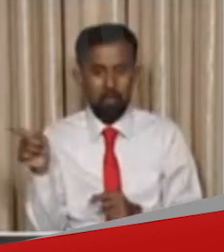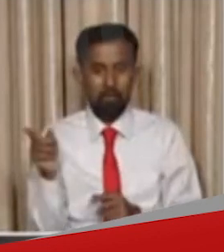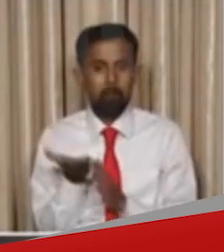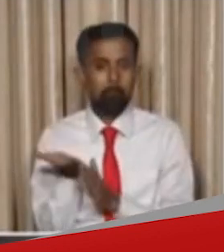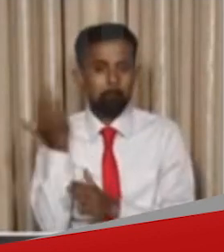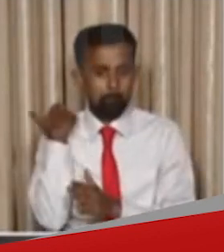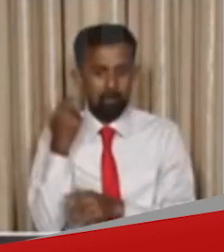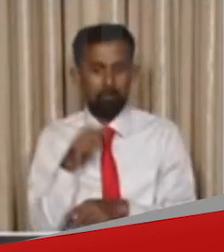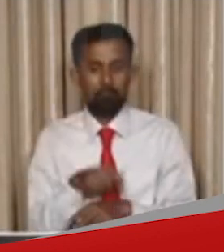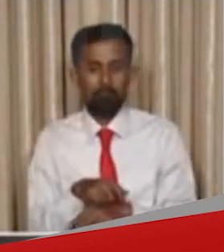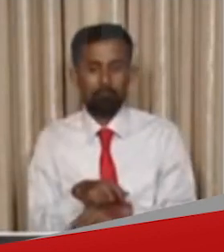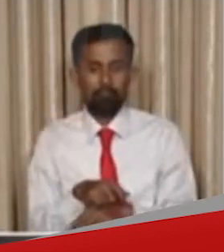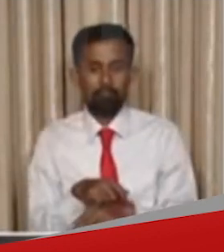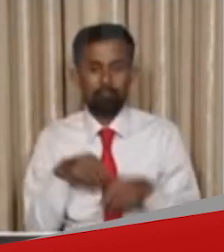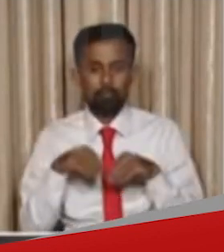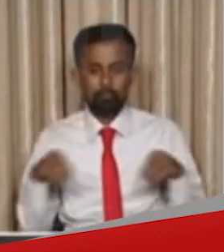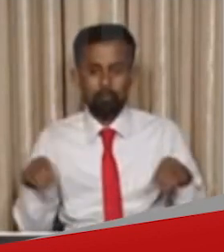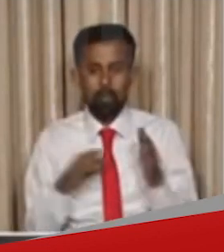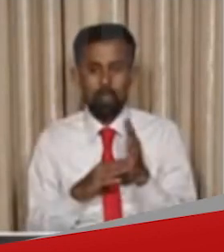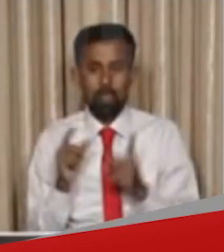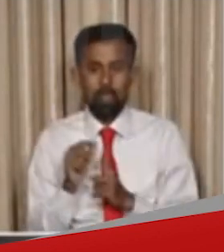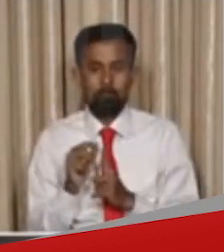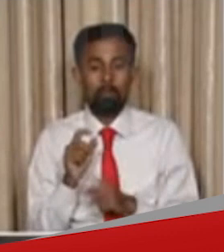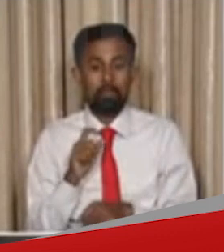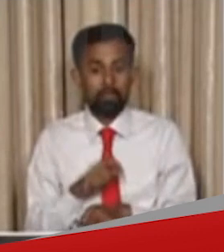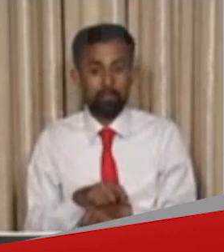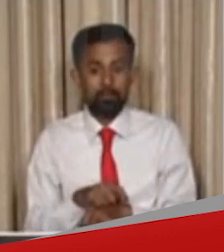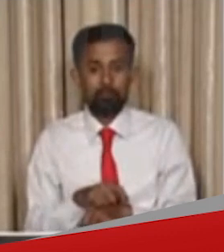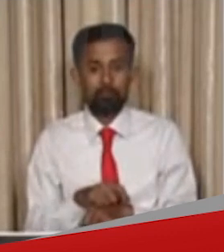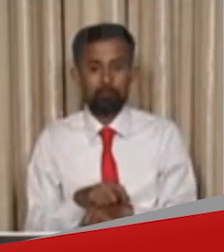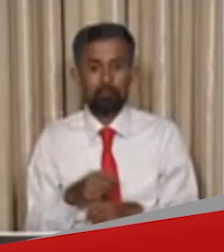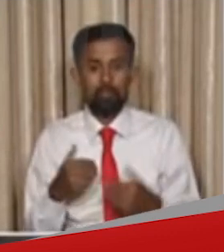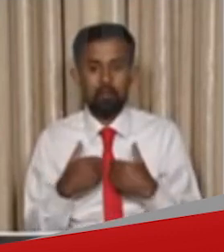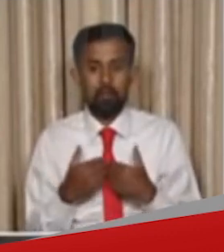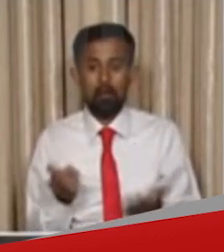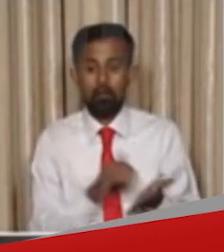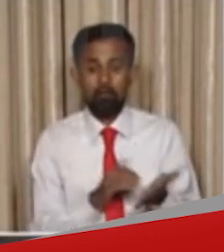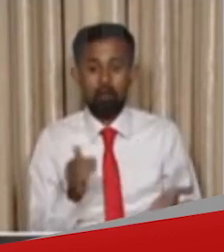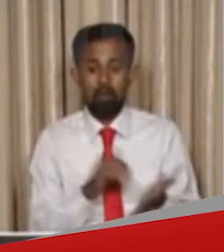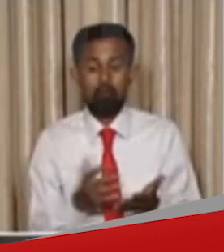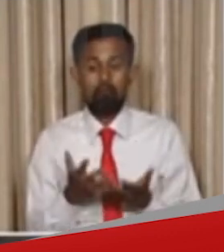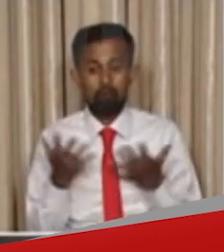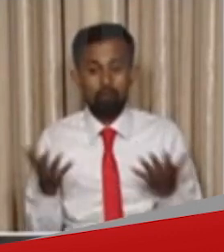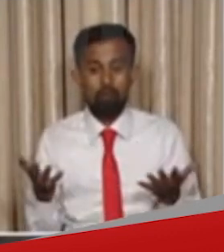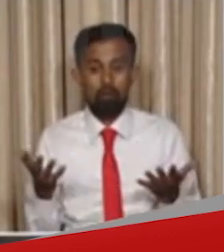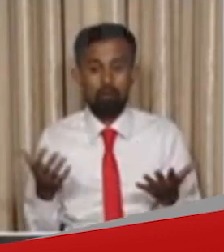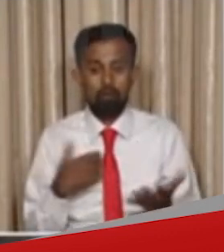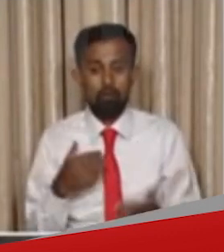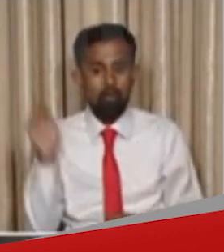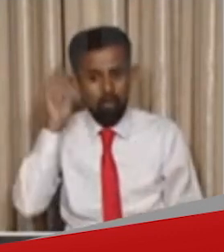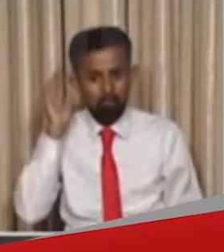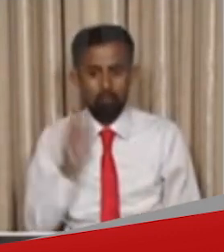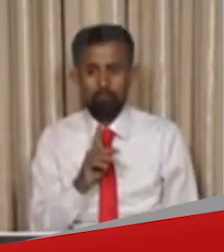පහුගිය වෙලාවේ කෘෂිකර්ම ඇමතිවරයා වෙලා ඉන්න අවස්ථාවේදී අපි අවස්ථා ගණනාවකදීම අපි ඇහුවා,